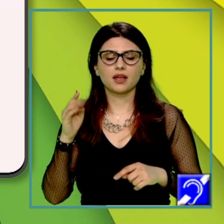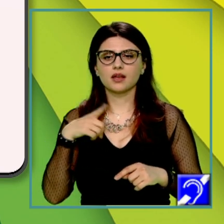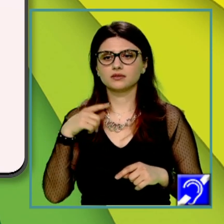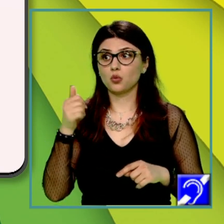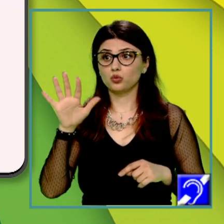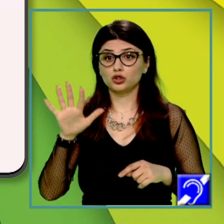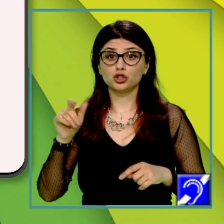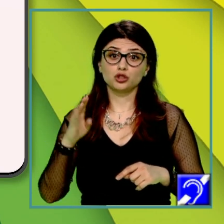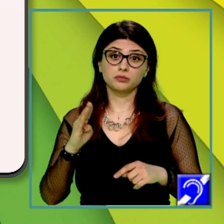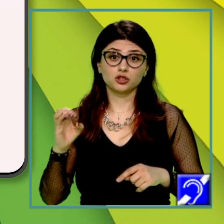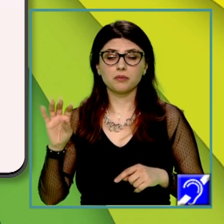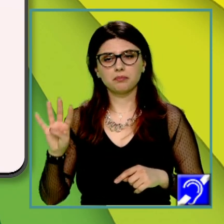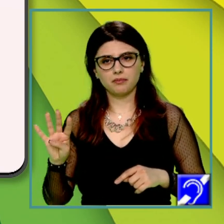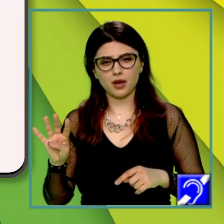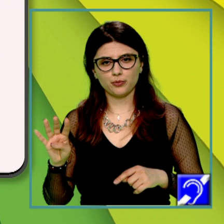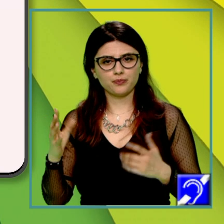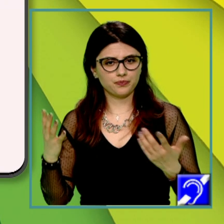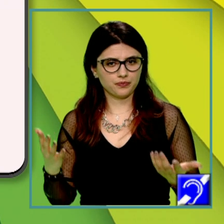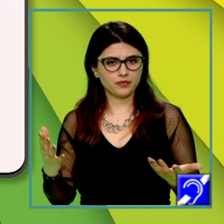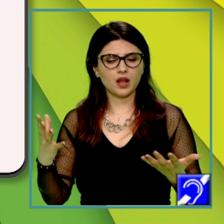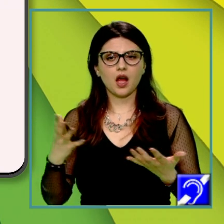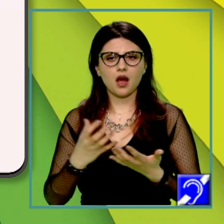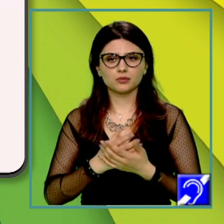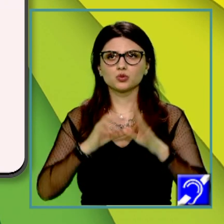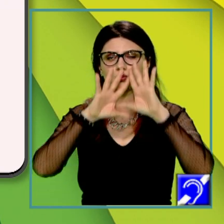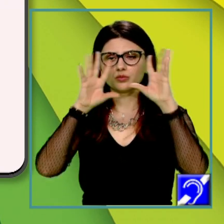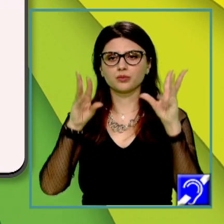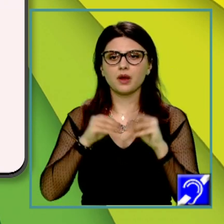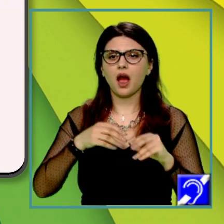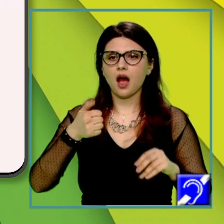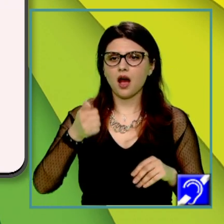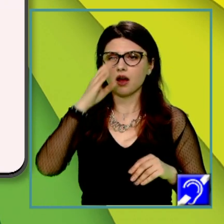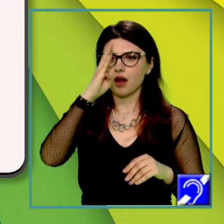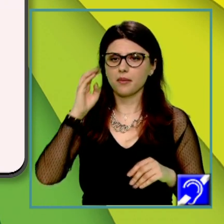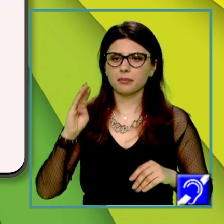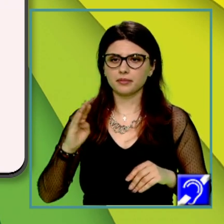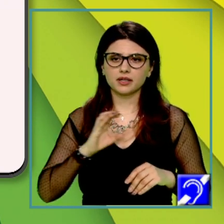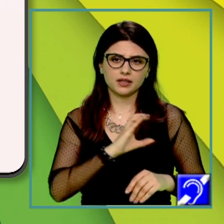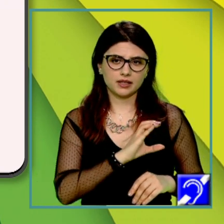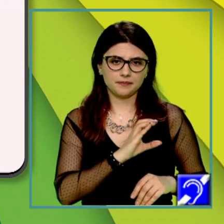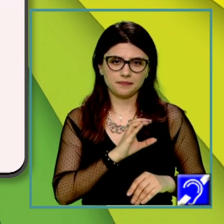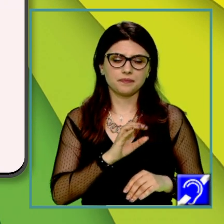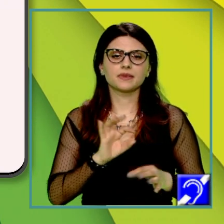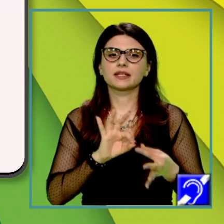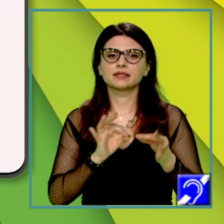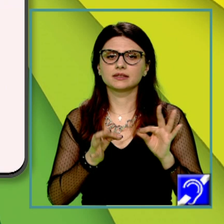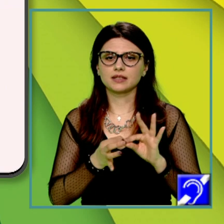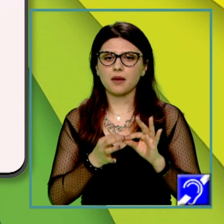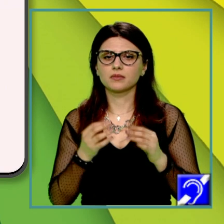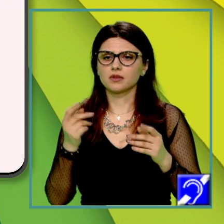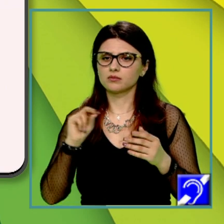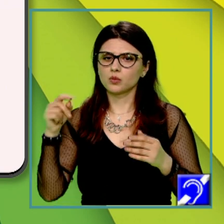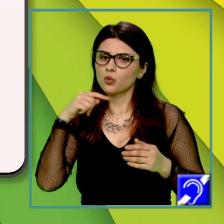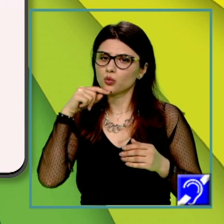c egal cu patru obținem aria triunghiului ABC egal cu AB înmulțit cu B C supra 2